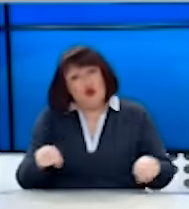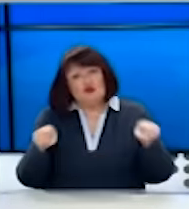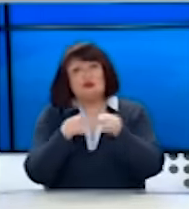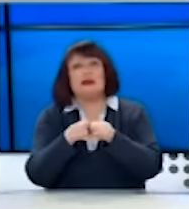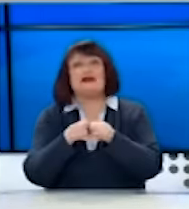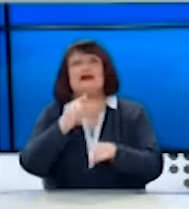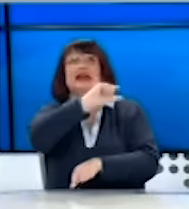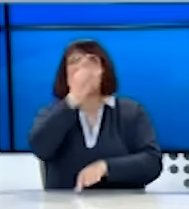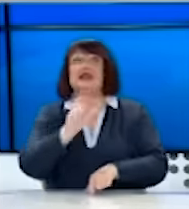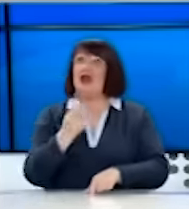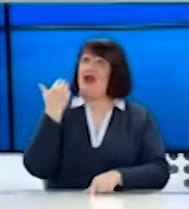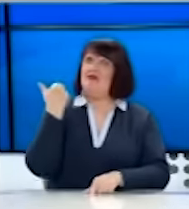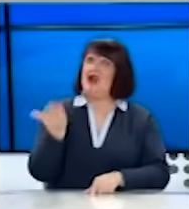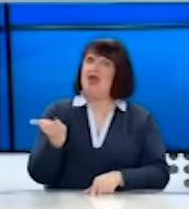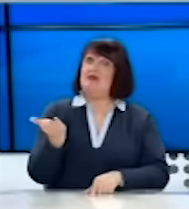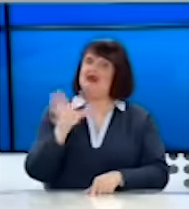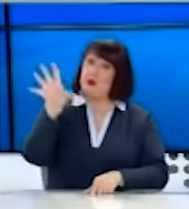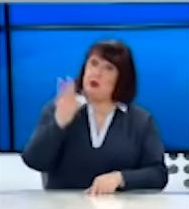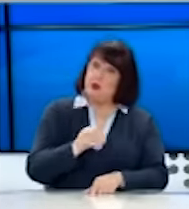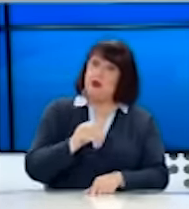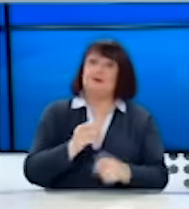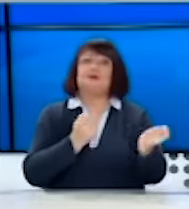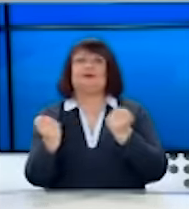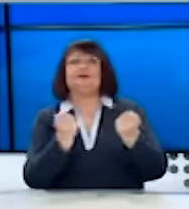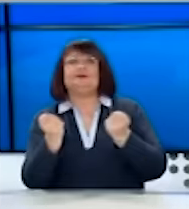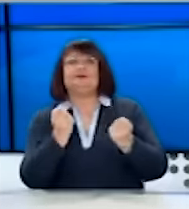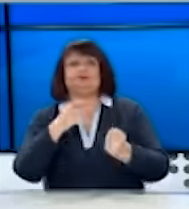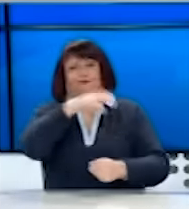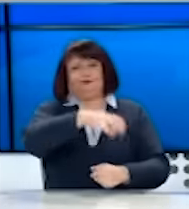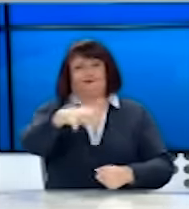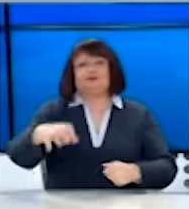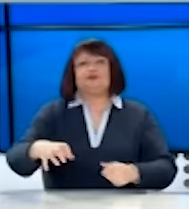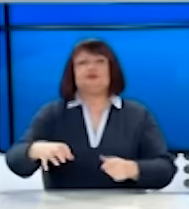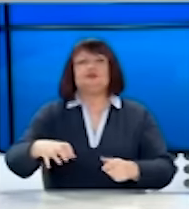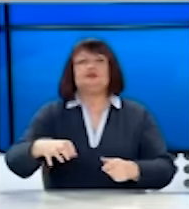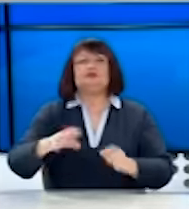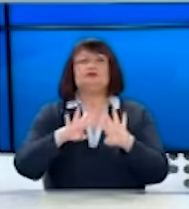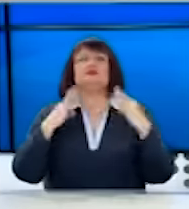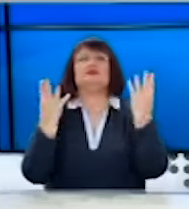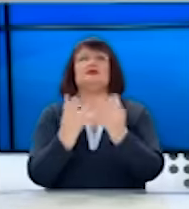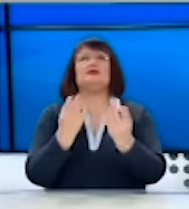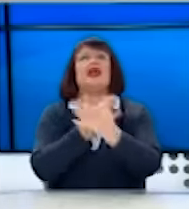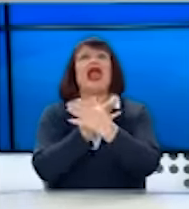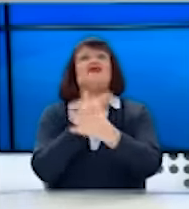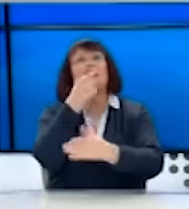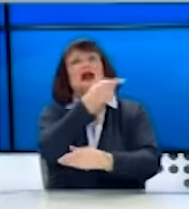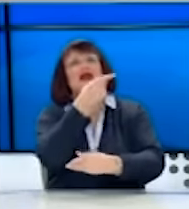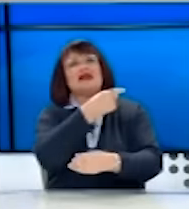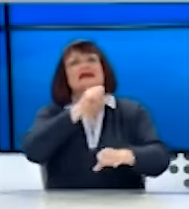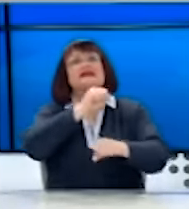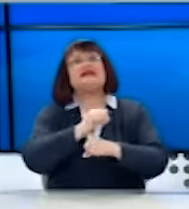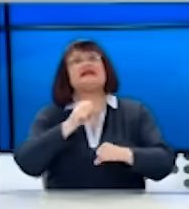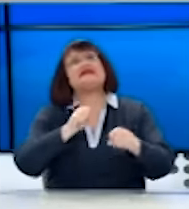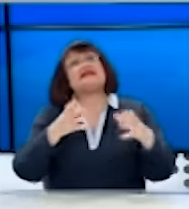πρωτοπορία της Ιταλίδας της Μελώνη, που θα διαχειρίζεται στρατόπεδα συγκέντρωσης προσφύγων στο έδαφος της Αλβανίας. Κατά